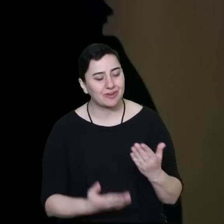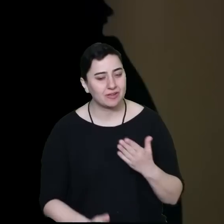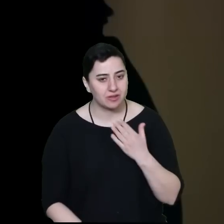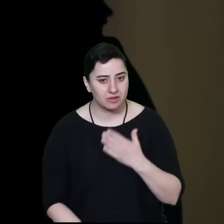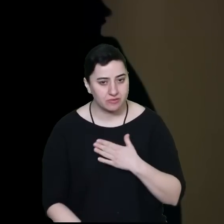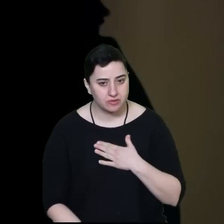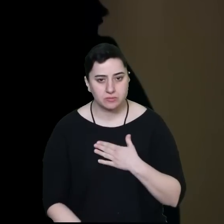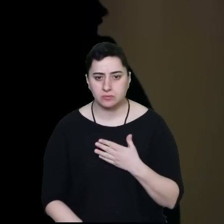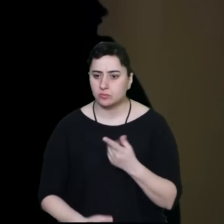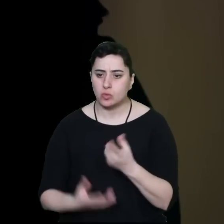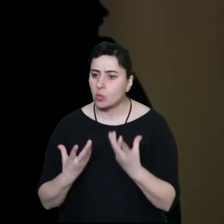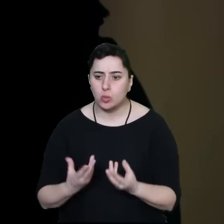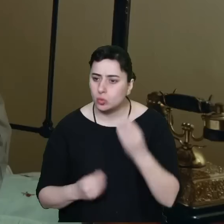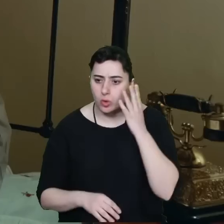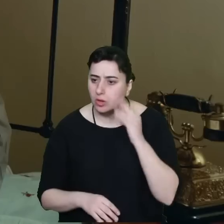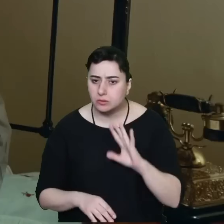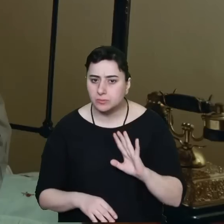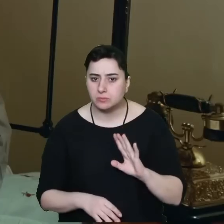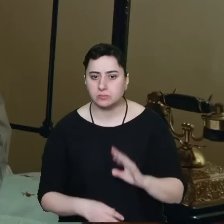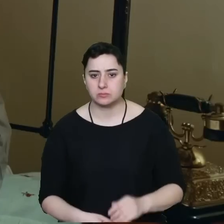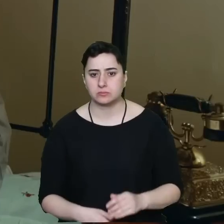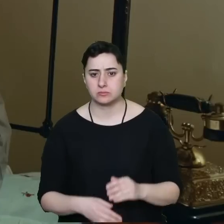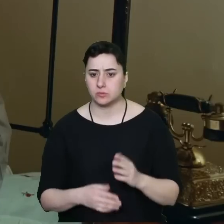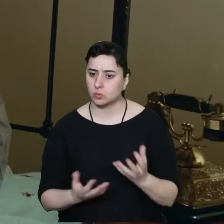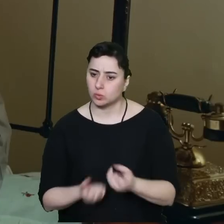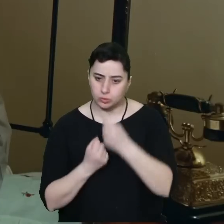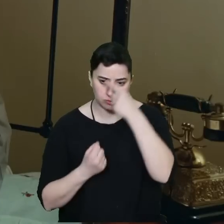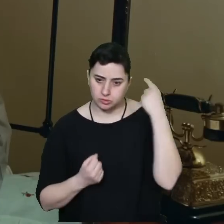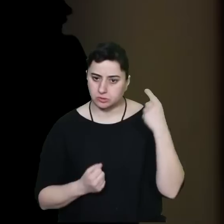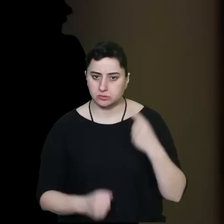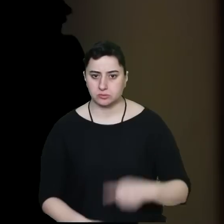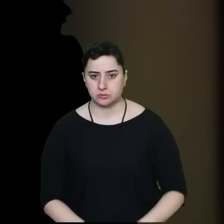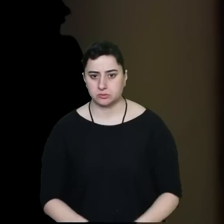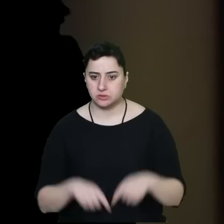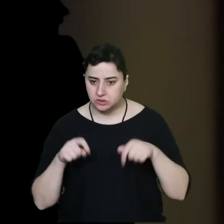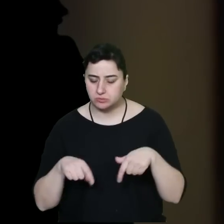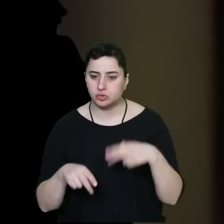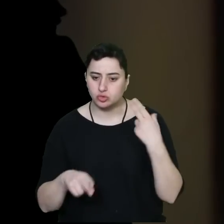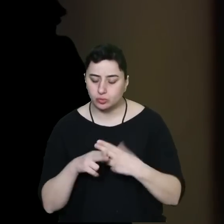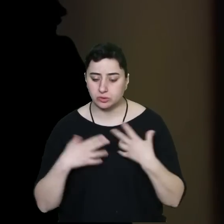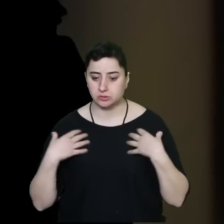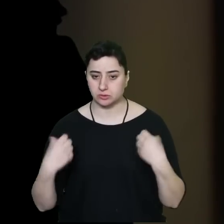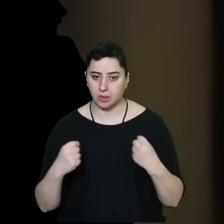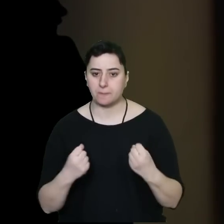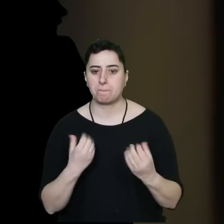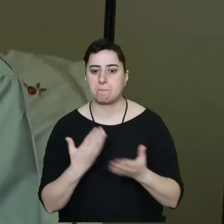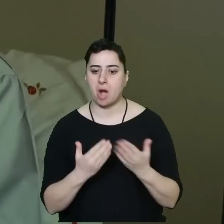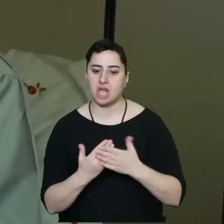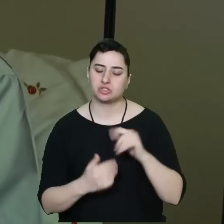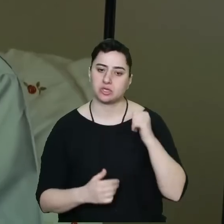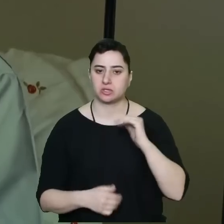efendim. Nasıl olur böyle bir şey anlamadım. Neyse ki ucuz atlattın. Şimdi bir an önce iyileşip Maraş'a dönmen